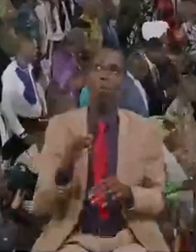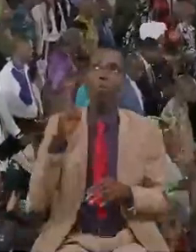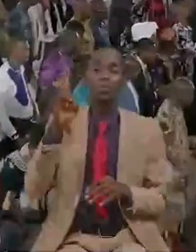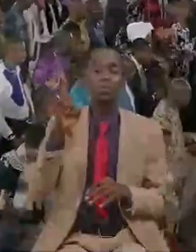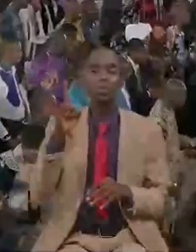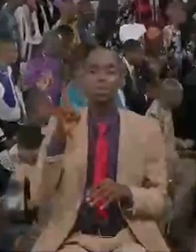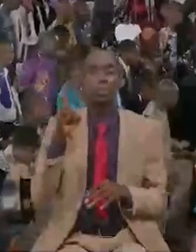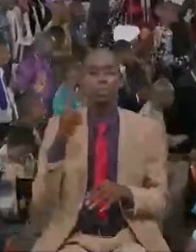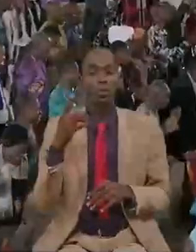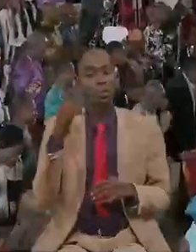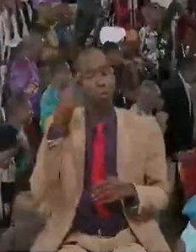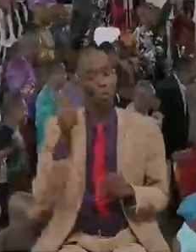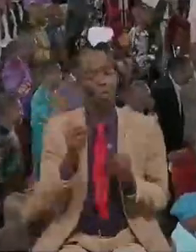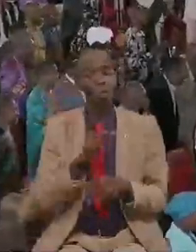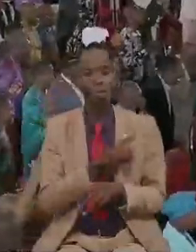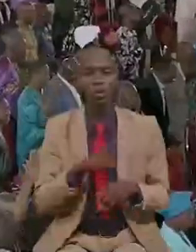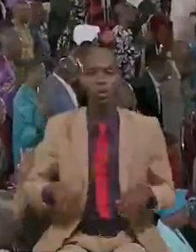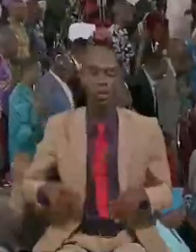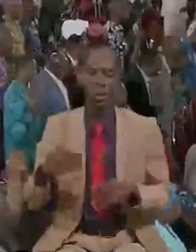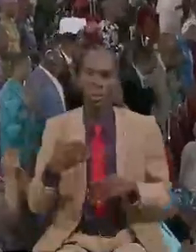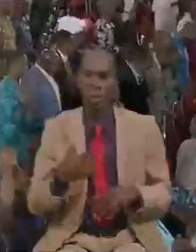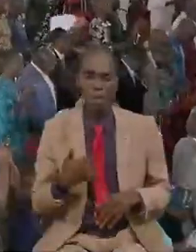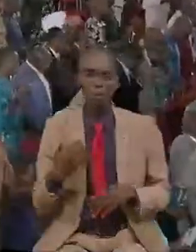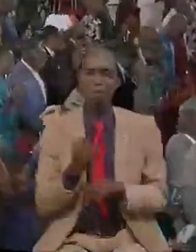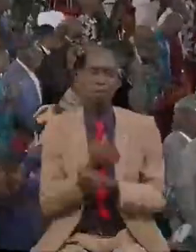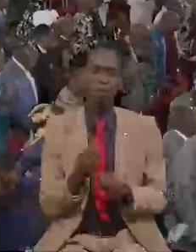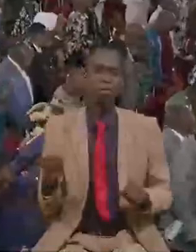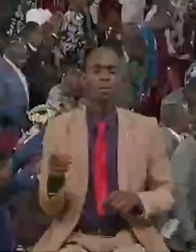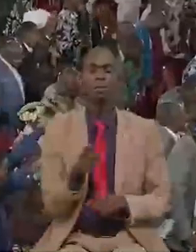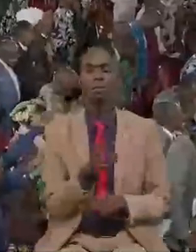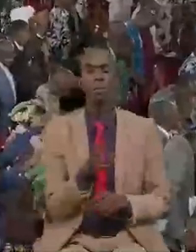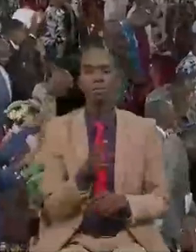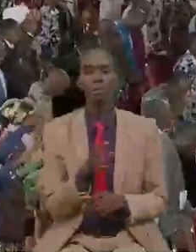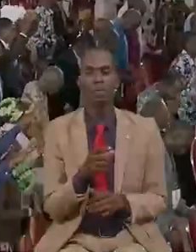pour lequel le Seigneur t'a suscité.